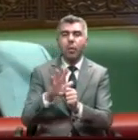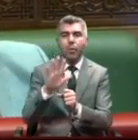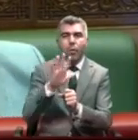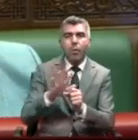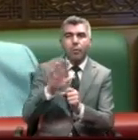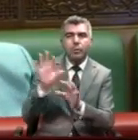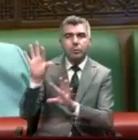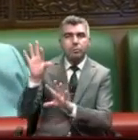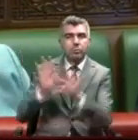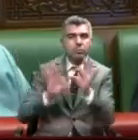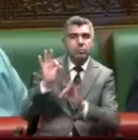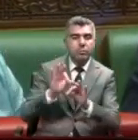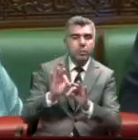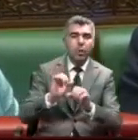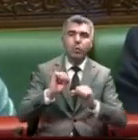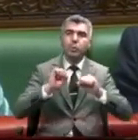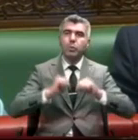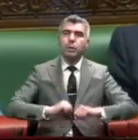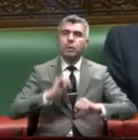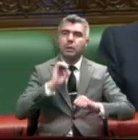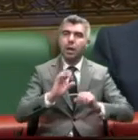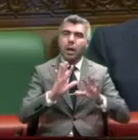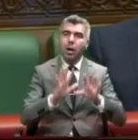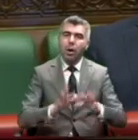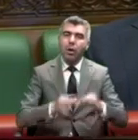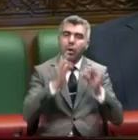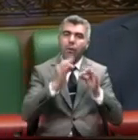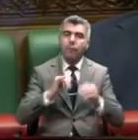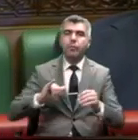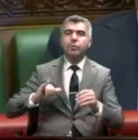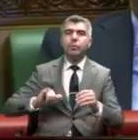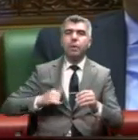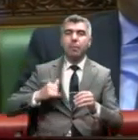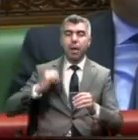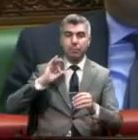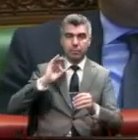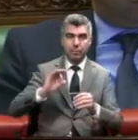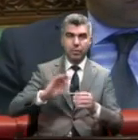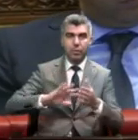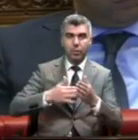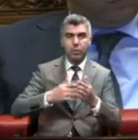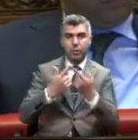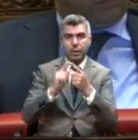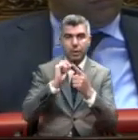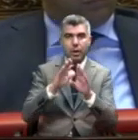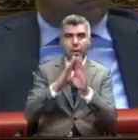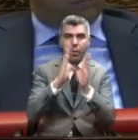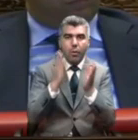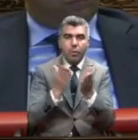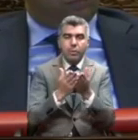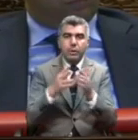والتي تستجيب لطموحات وكفاءات شبابنا بالنسبه لهذا المنظومه